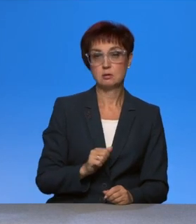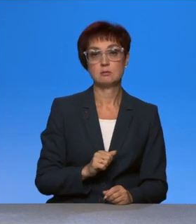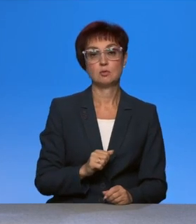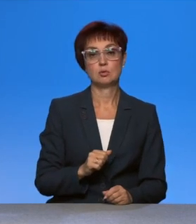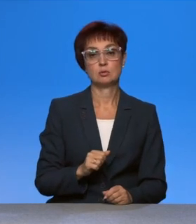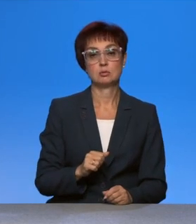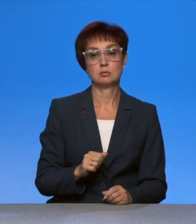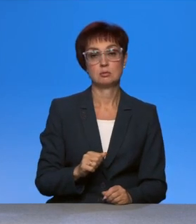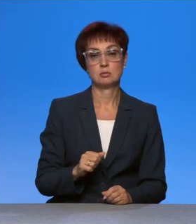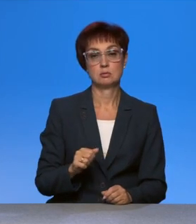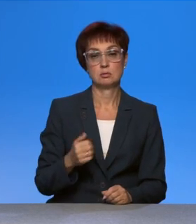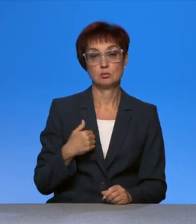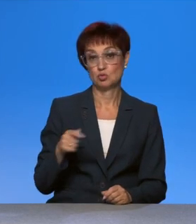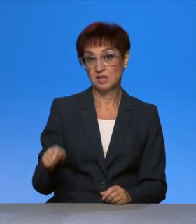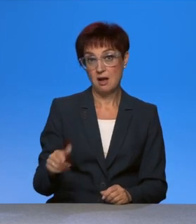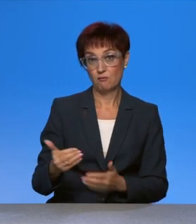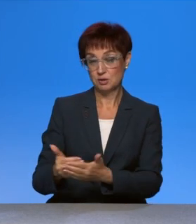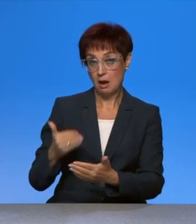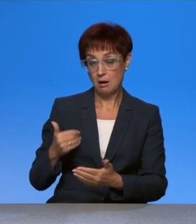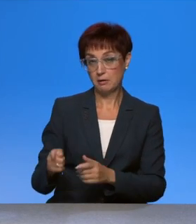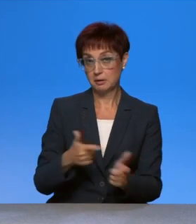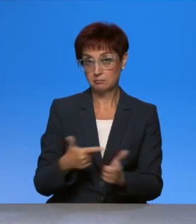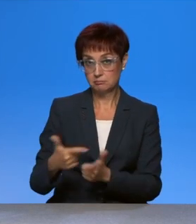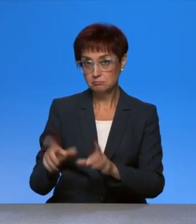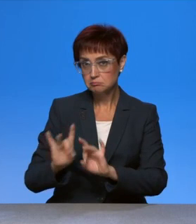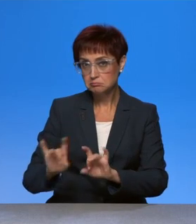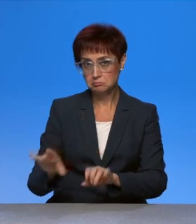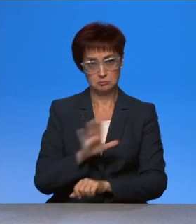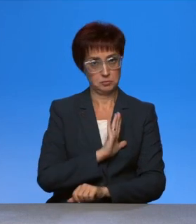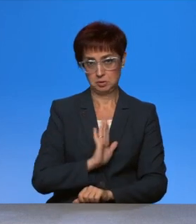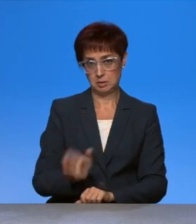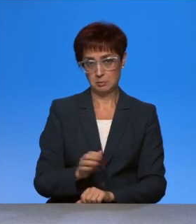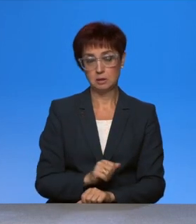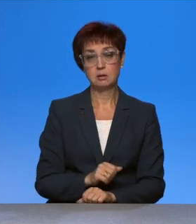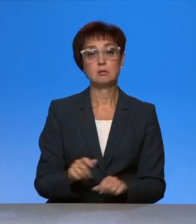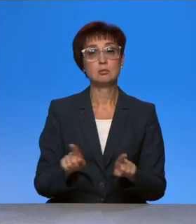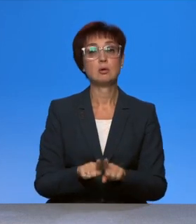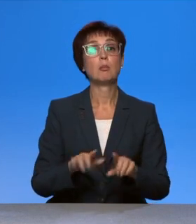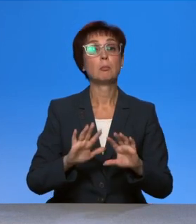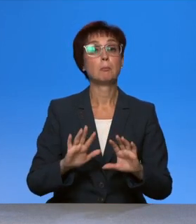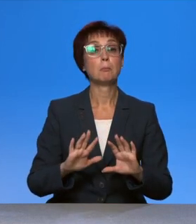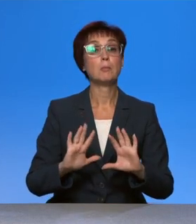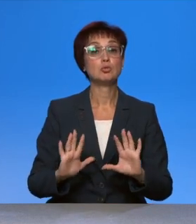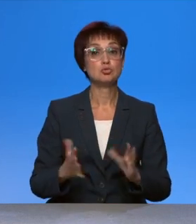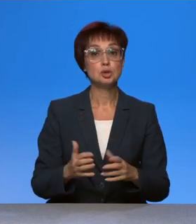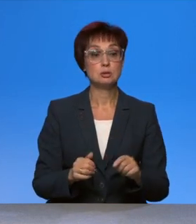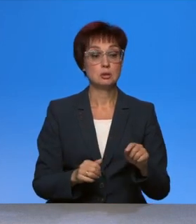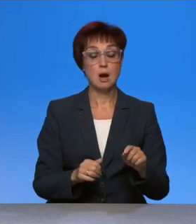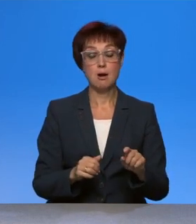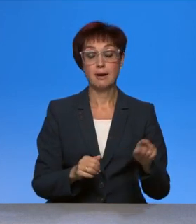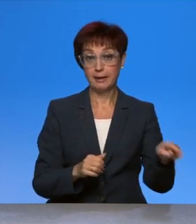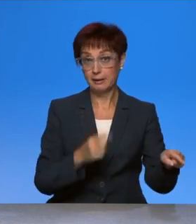не подготовил никаким образом ничего для того, чтобы... И так получилось, что они встречали меня лучше,